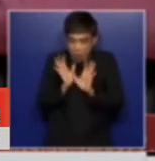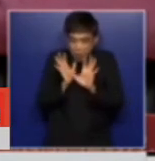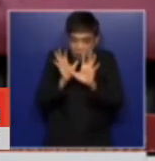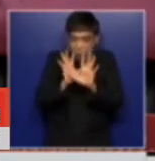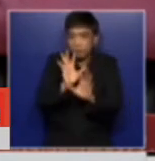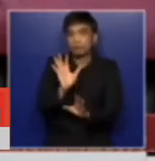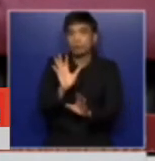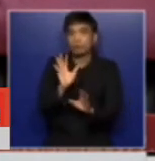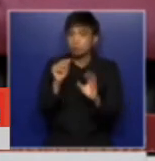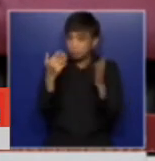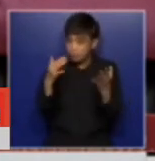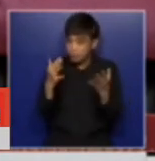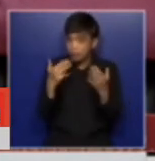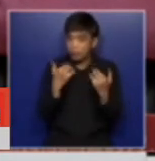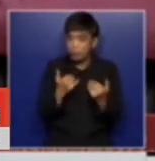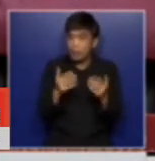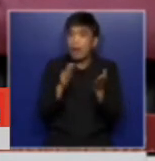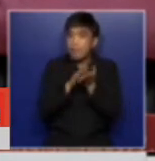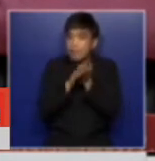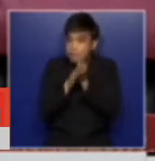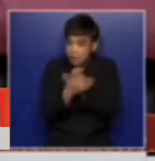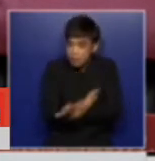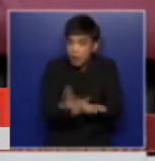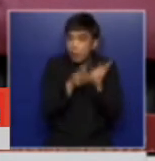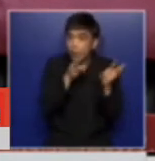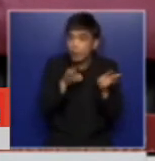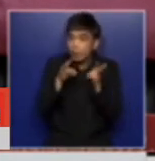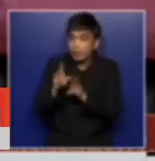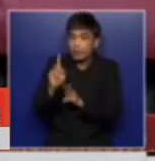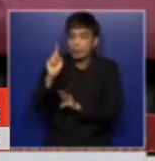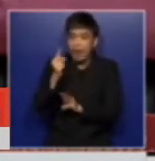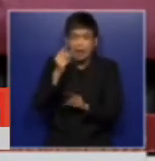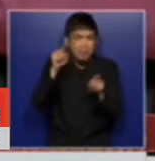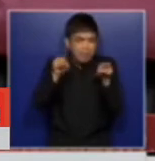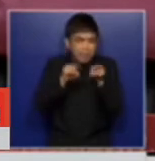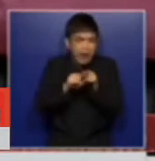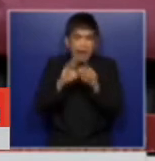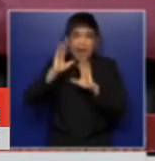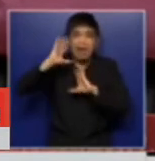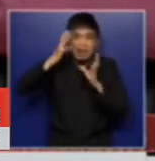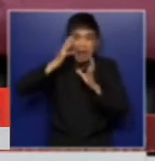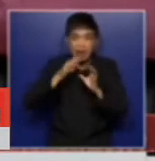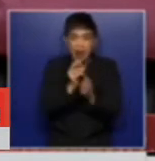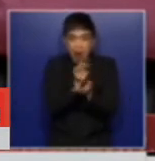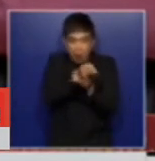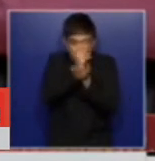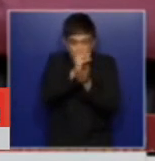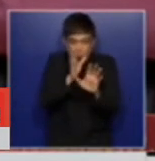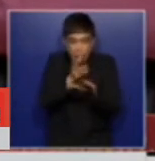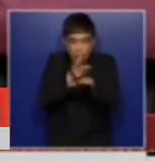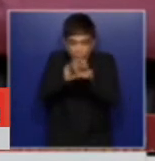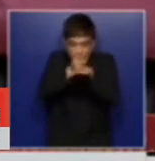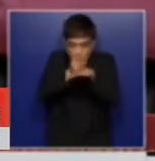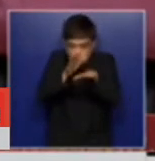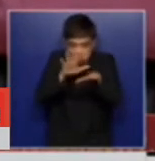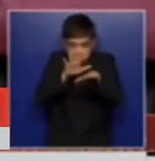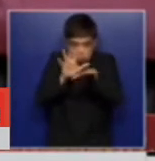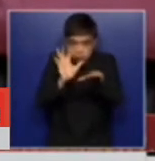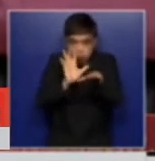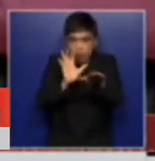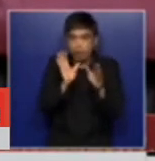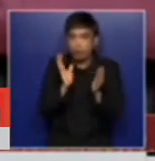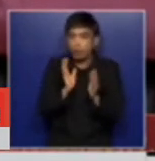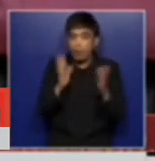นะครับเหมือนที่เราเห็นในหนังสงครามมีรถถังมีเครื่องบินใช้กำลังพลมากมายเนี่ยมันไม่เกิดอีกแล้วครับเพ